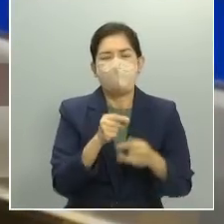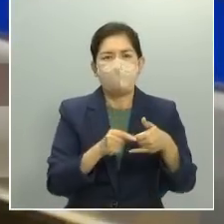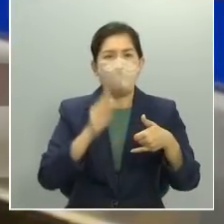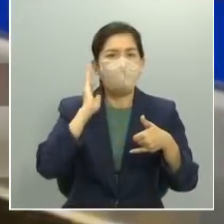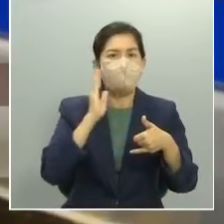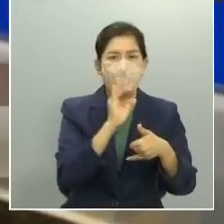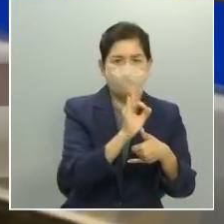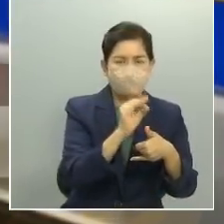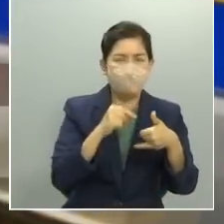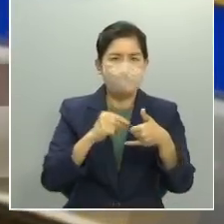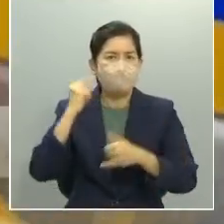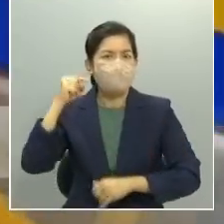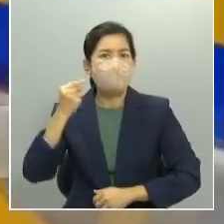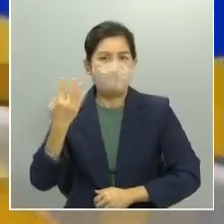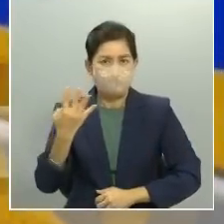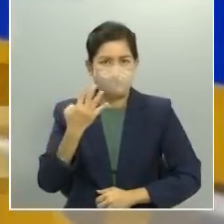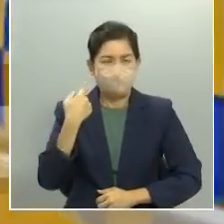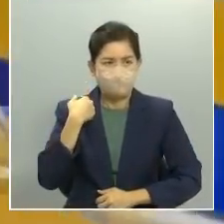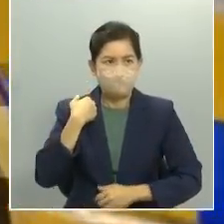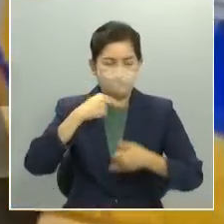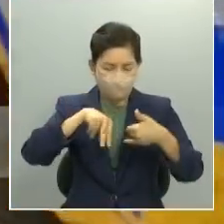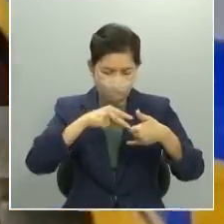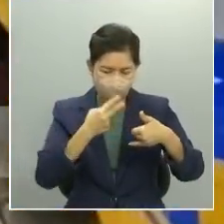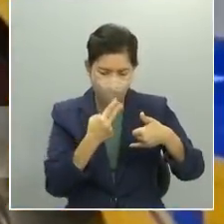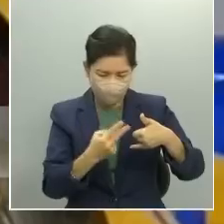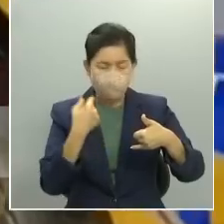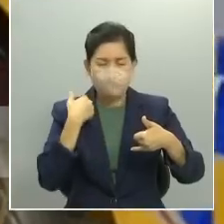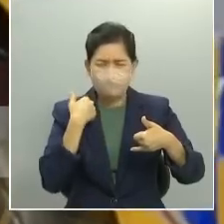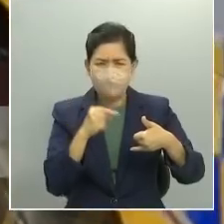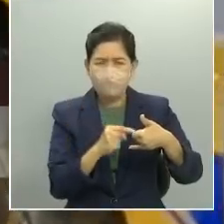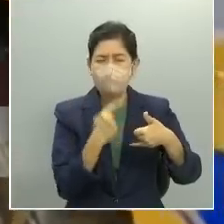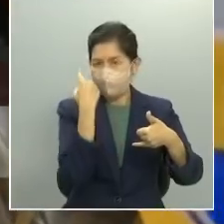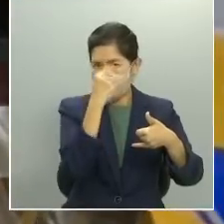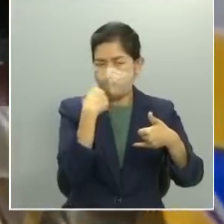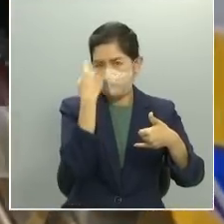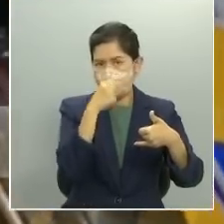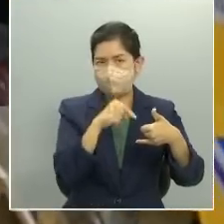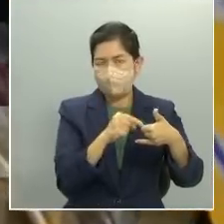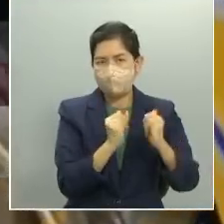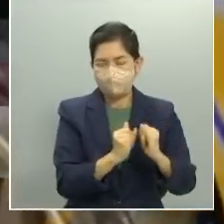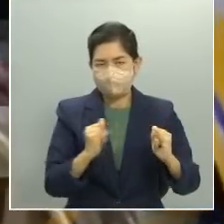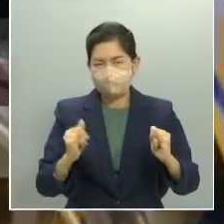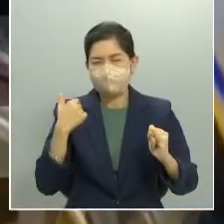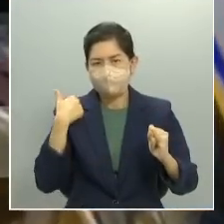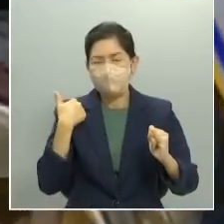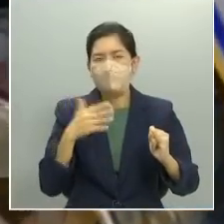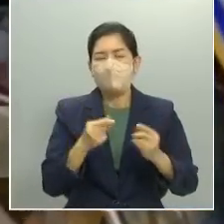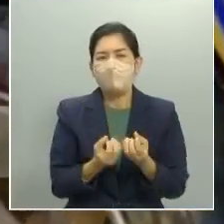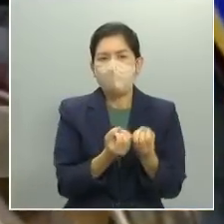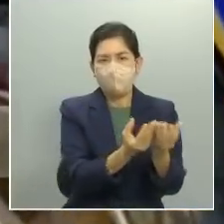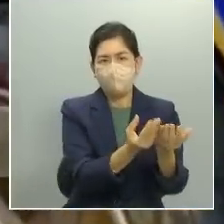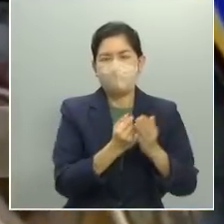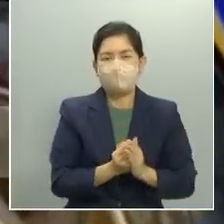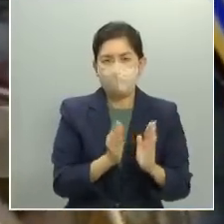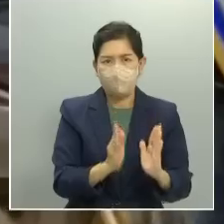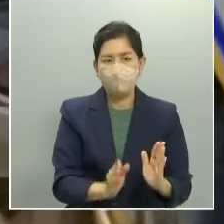4เพื่อจะไปชันสูตรพลิกศพและผ่าพิสูจน์เอกลักษณ์บุคคลเพื่อจะยืนยันทั้งนี้ทั้งนั้นใน13ร่